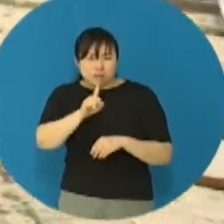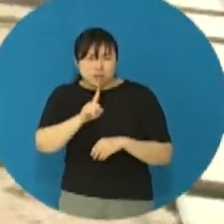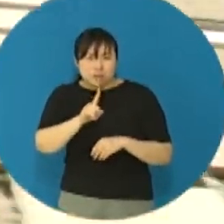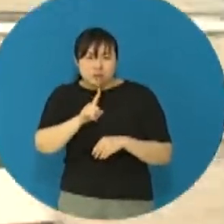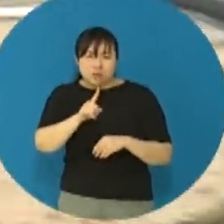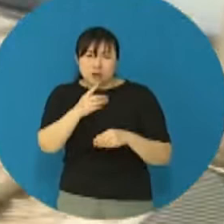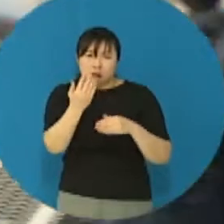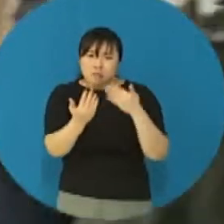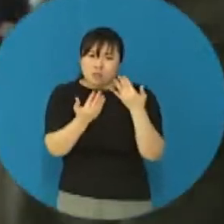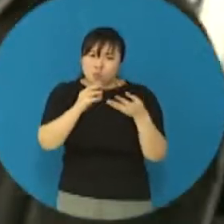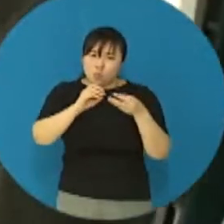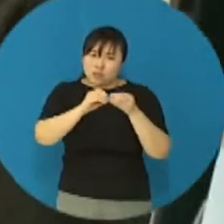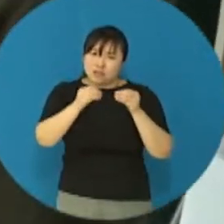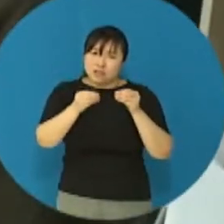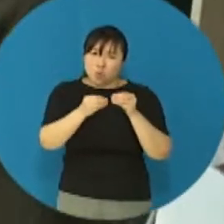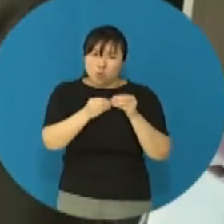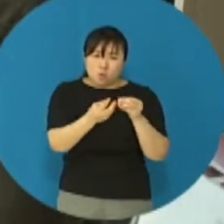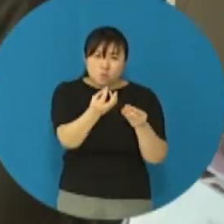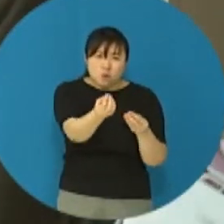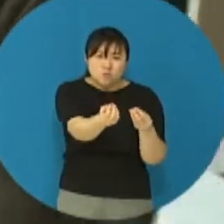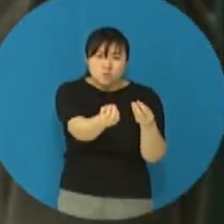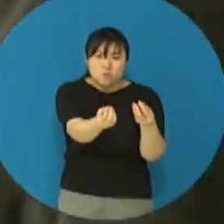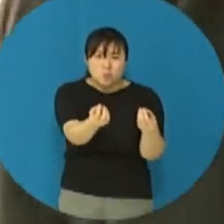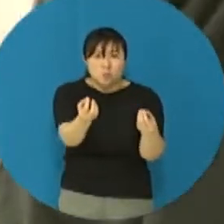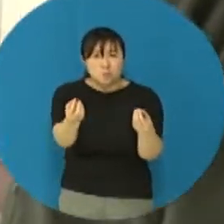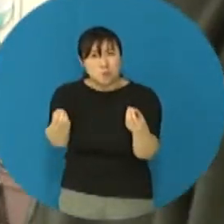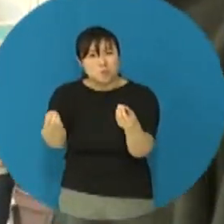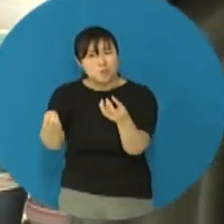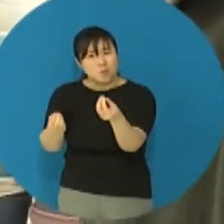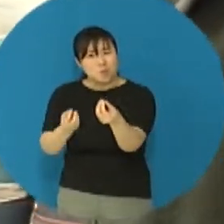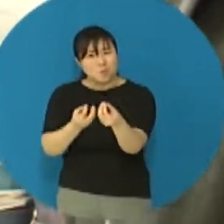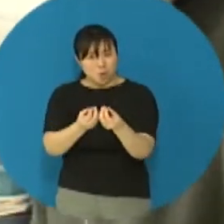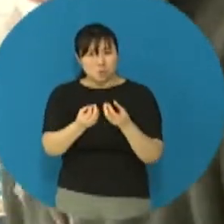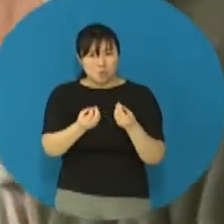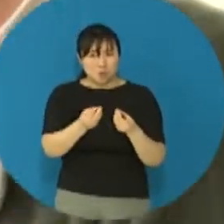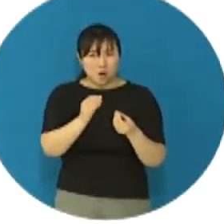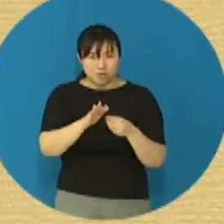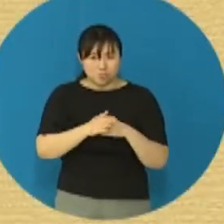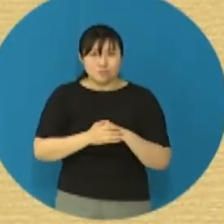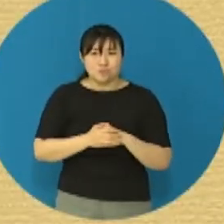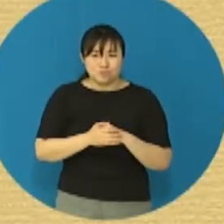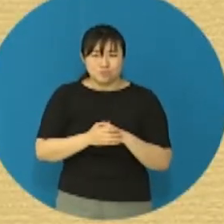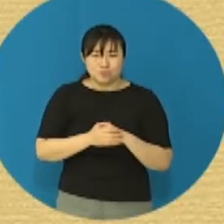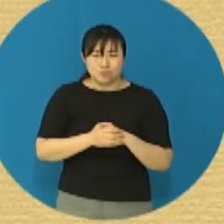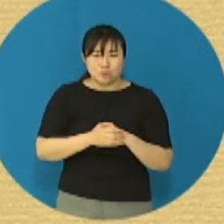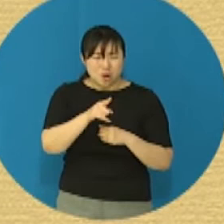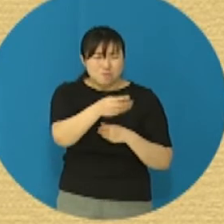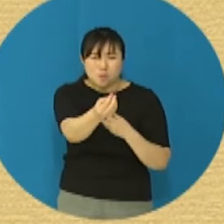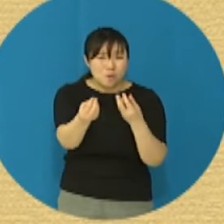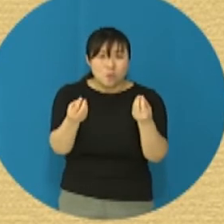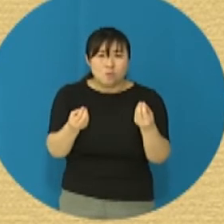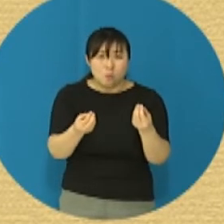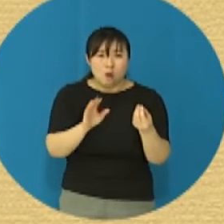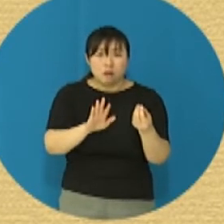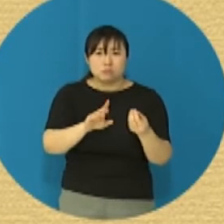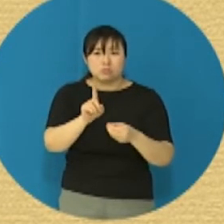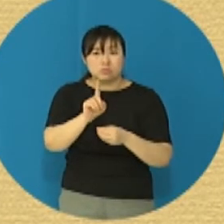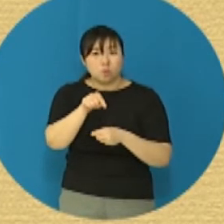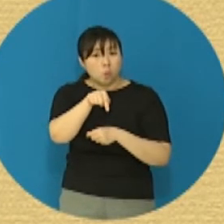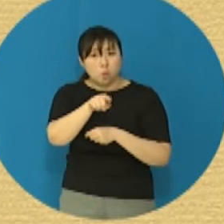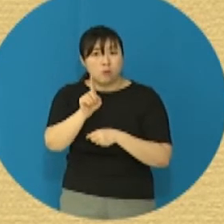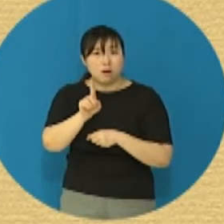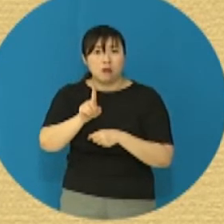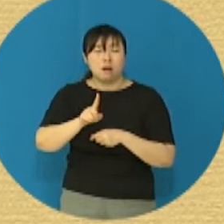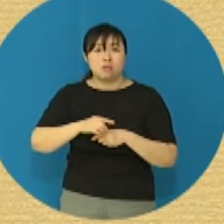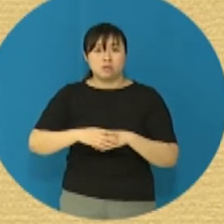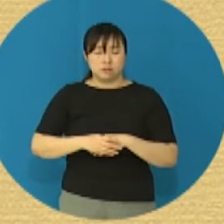緑のつぼみですかね。 まだつぼみまでは たくさん出てますけど、こちらは